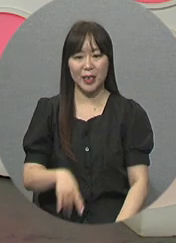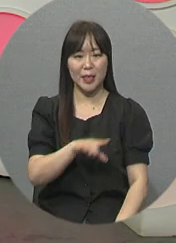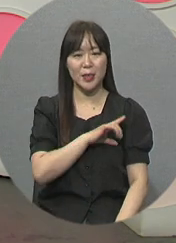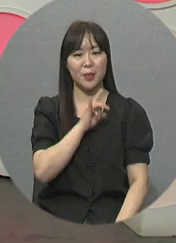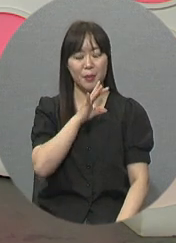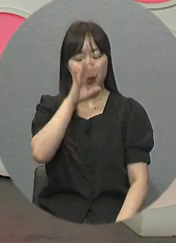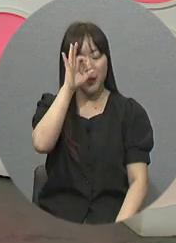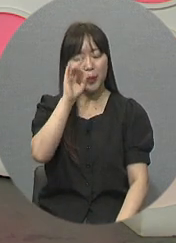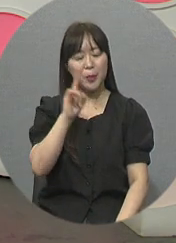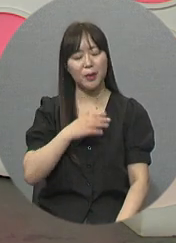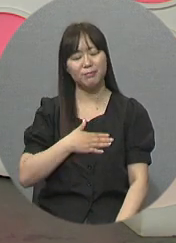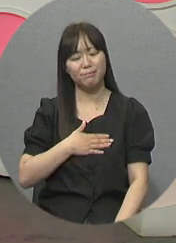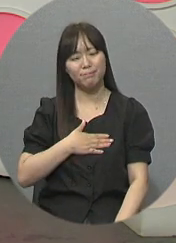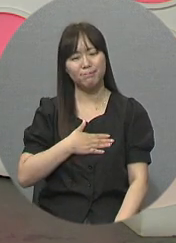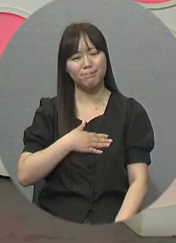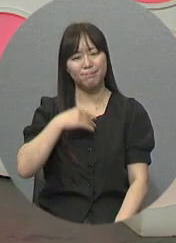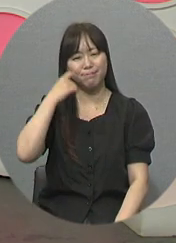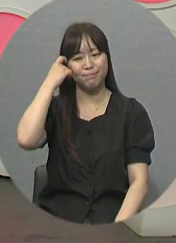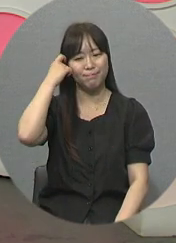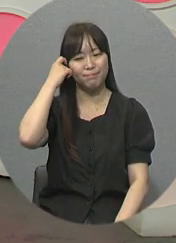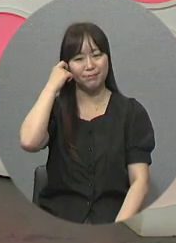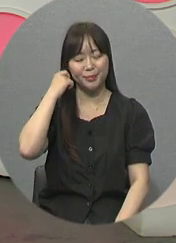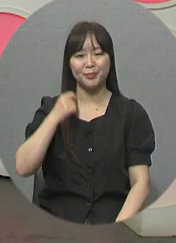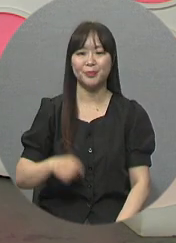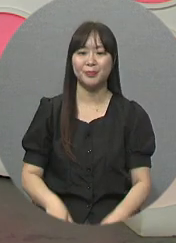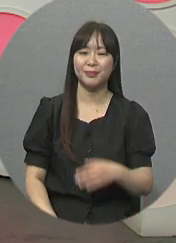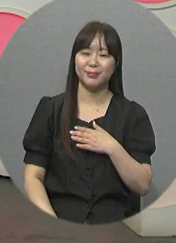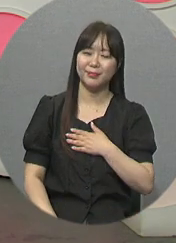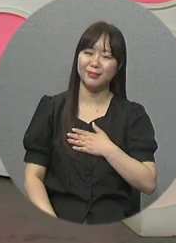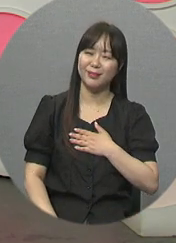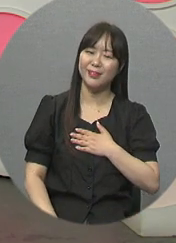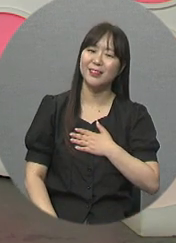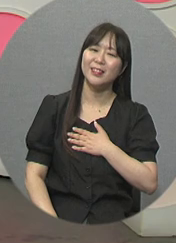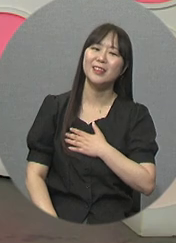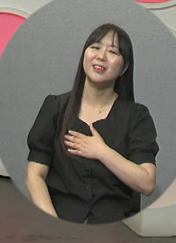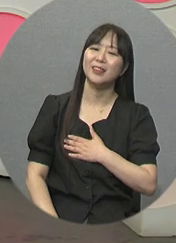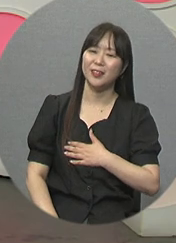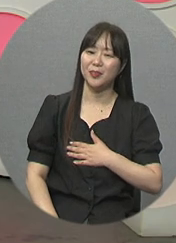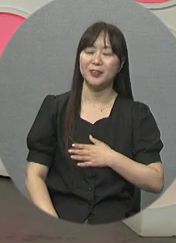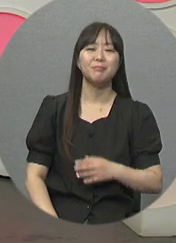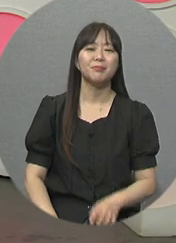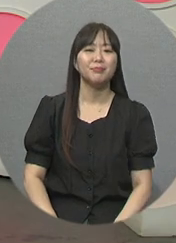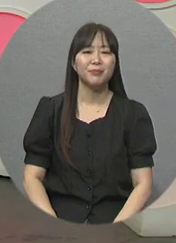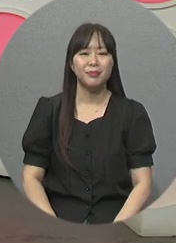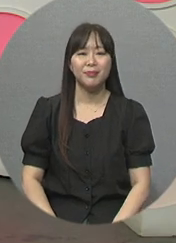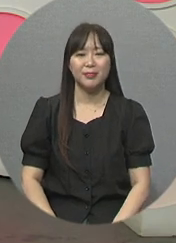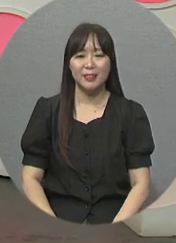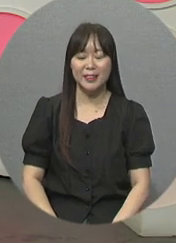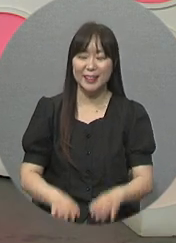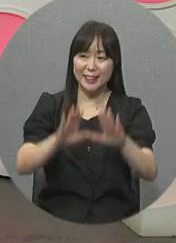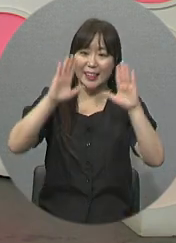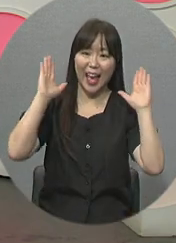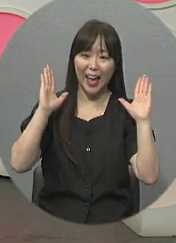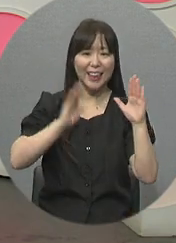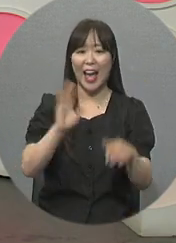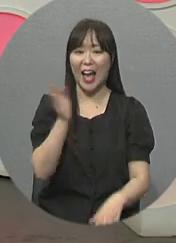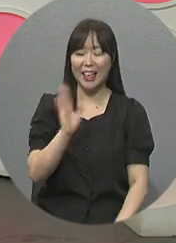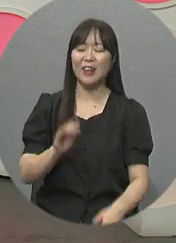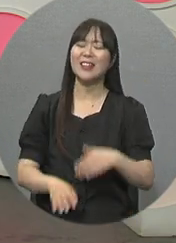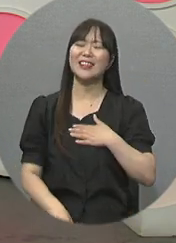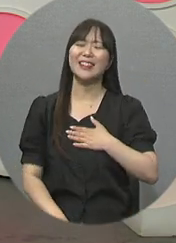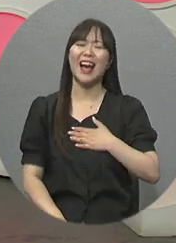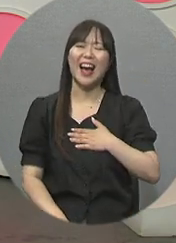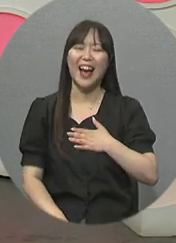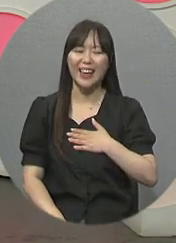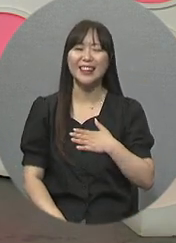제목만 들어도 뭔가 짠할 것 같은 그런 느낌의 사연입니다. 짠. 짠하다. 짠하다. 네. 짠 나타나는 게 아니라. 짠하다가